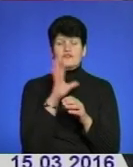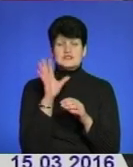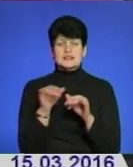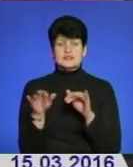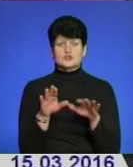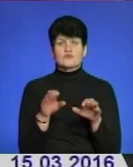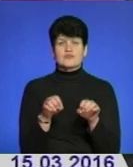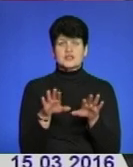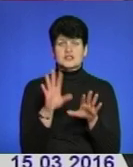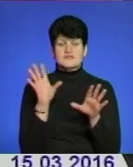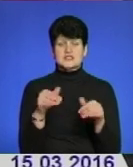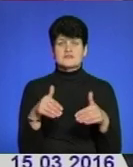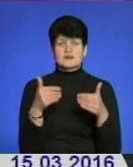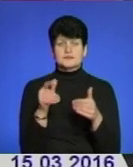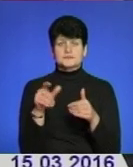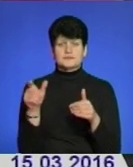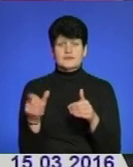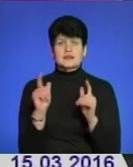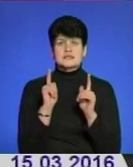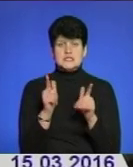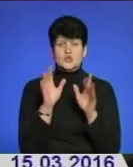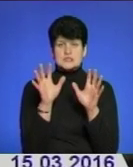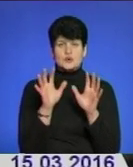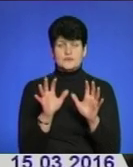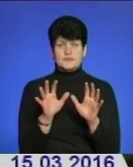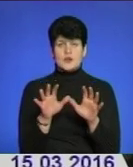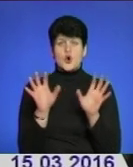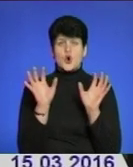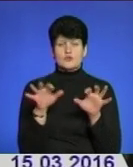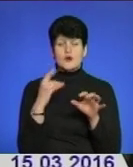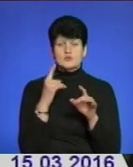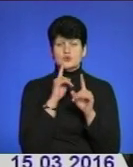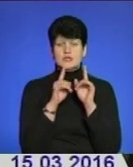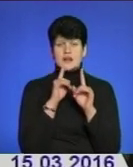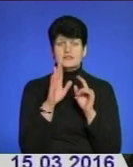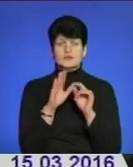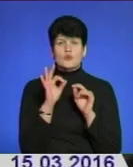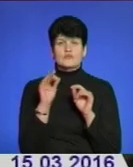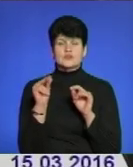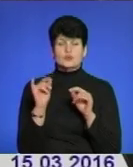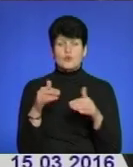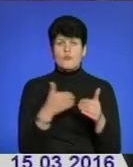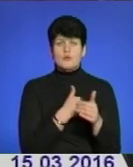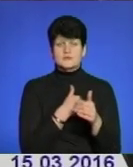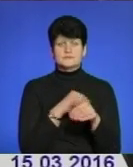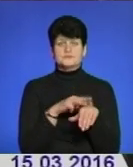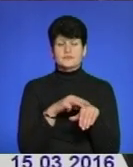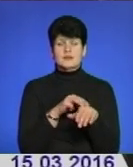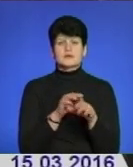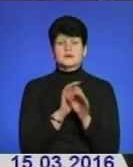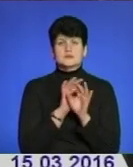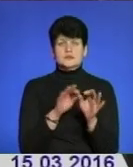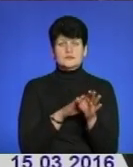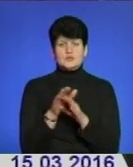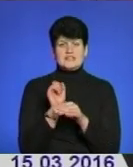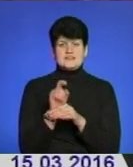всі звернення громадян згідно чину законодавства. Голова обласної ради Віктор Овчарук побажав правоохоронцям сумлінно виконувати поставлені